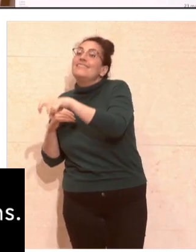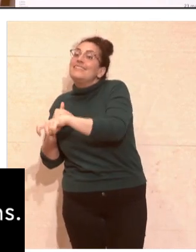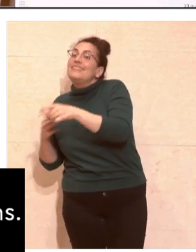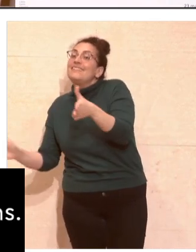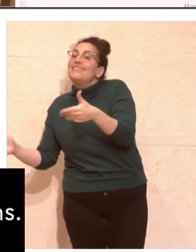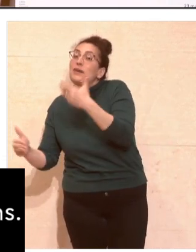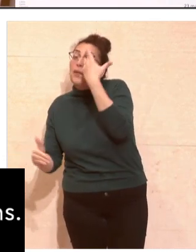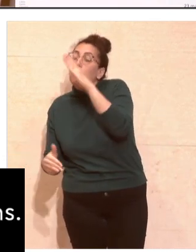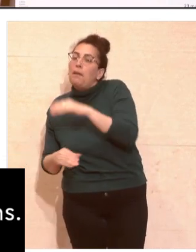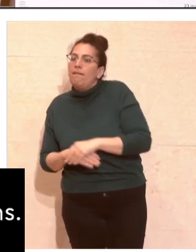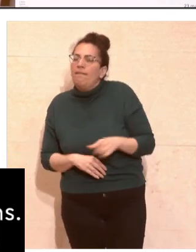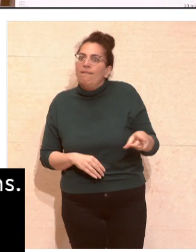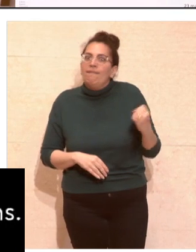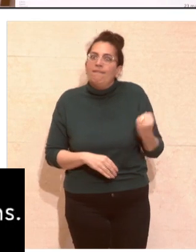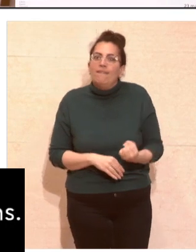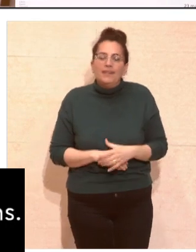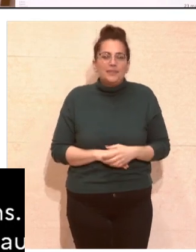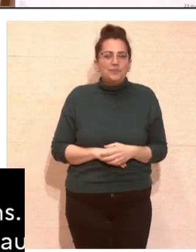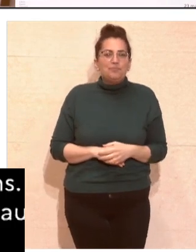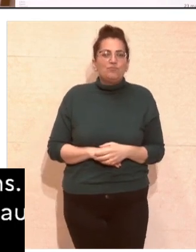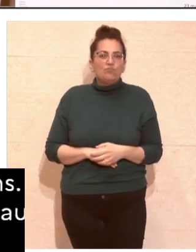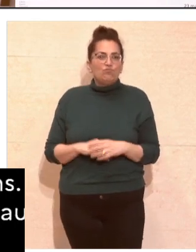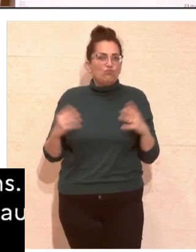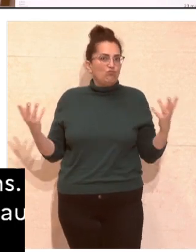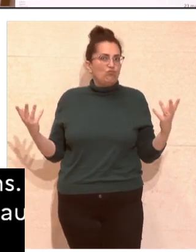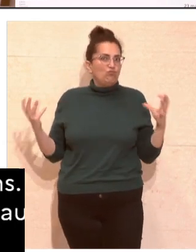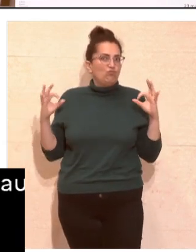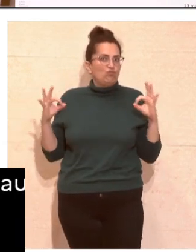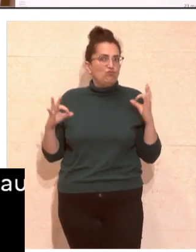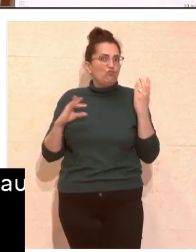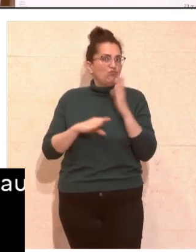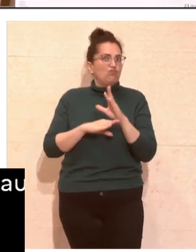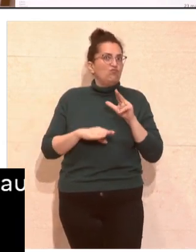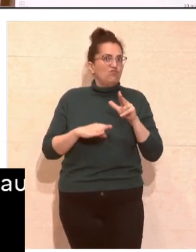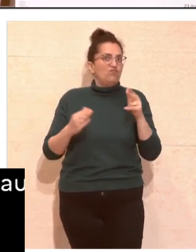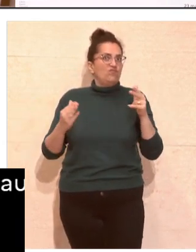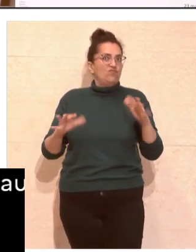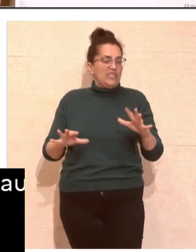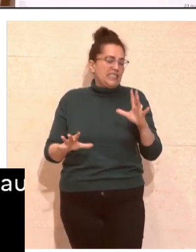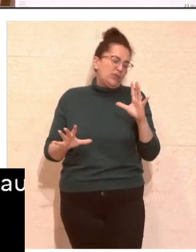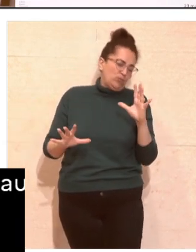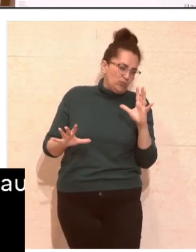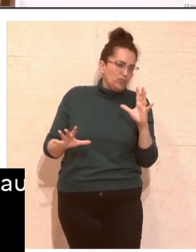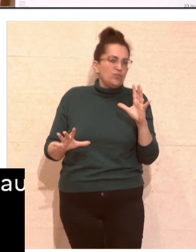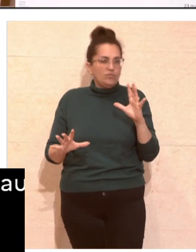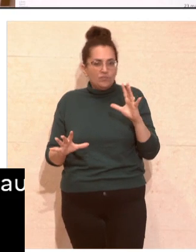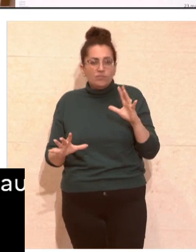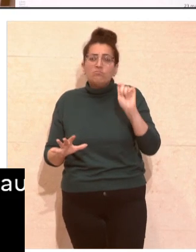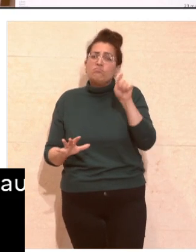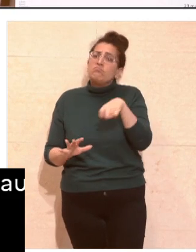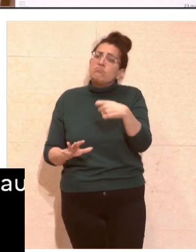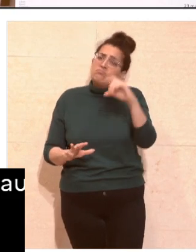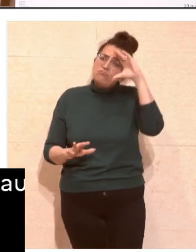domaines. Je pense que j'ai bientôt terminé ma présentation, mais juste pour vous donner un peu, oui, il y a la